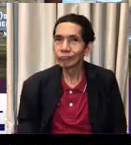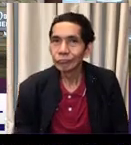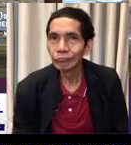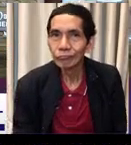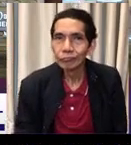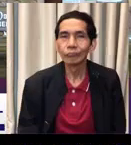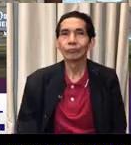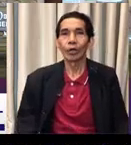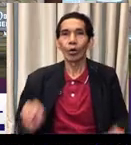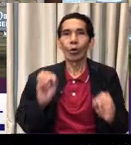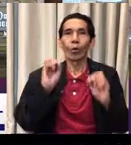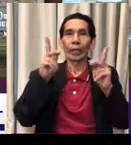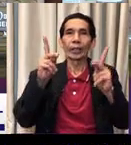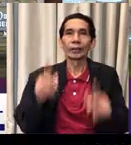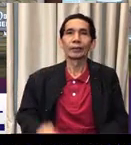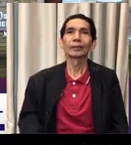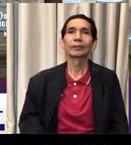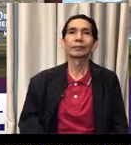Okay.